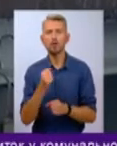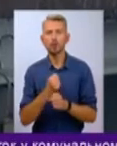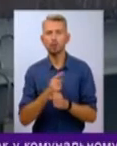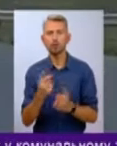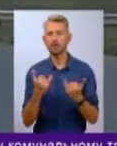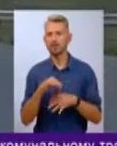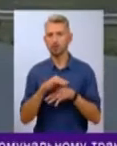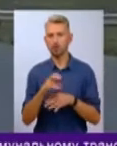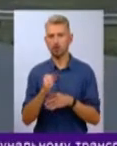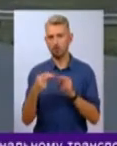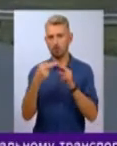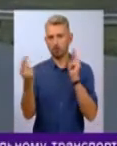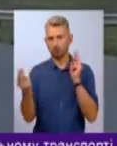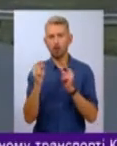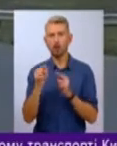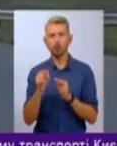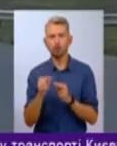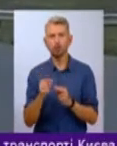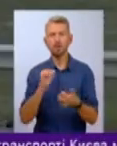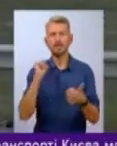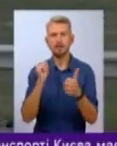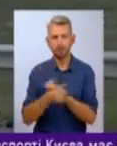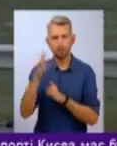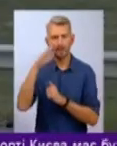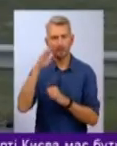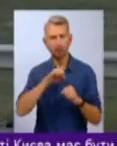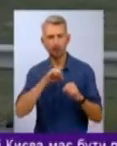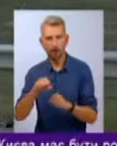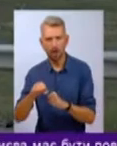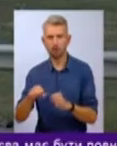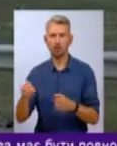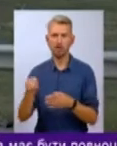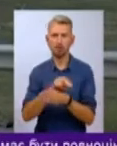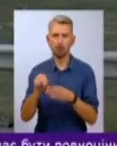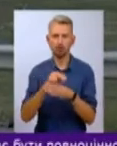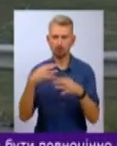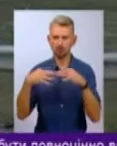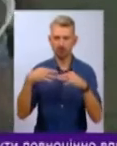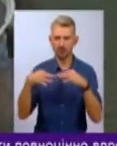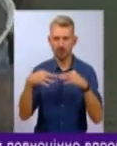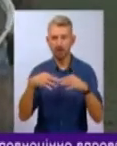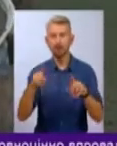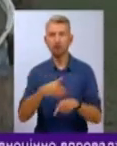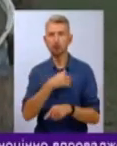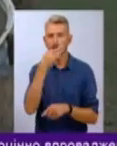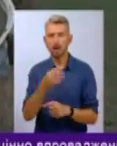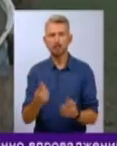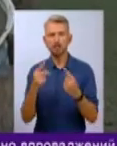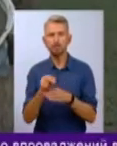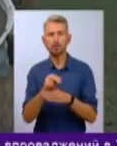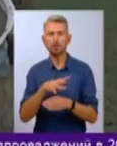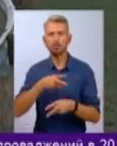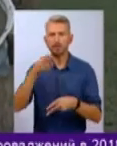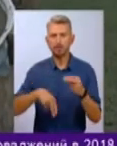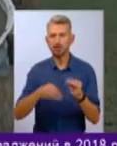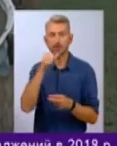на мосту. Тут гарантійно замінюють гідроізоляцію, ремонтують і шви мостові. Також зазначу, що сам масштабний ремонт був завершений